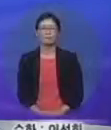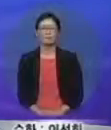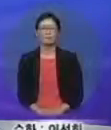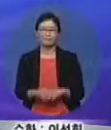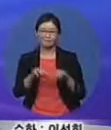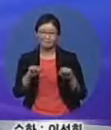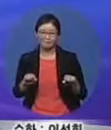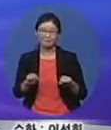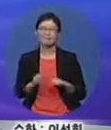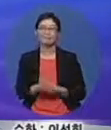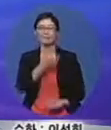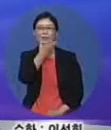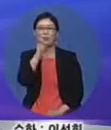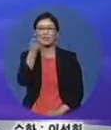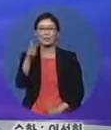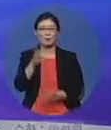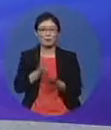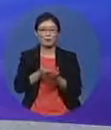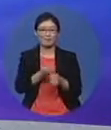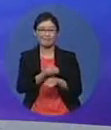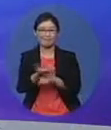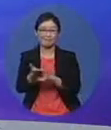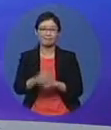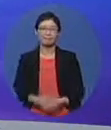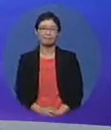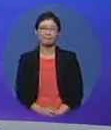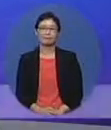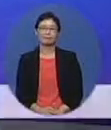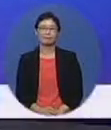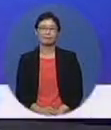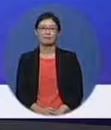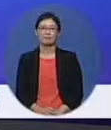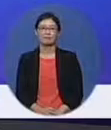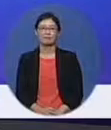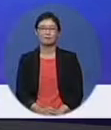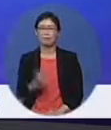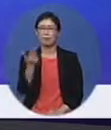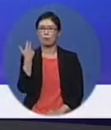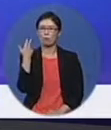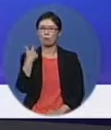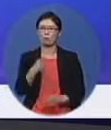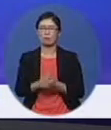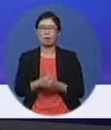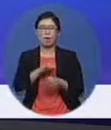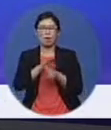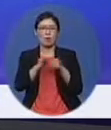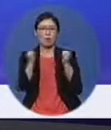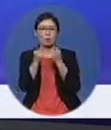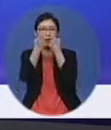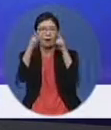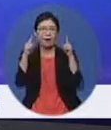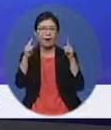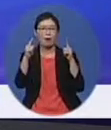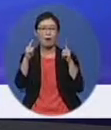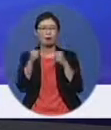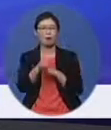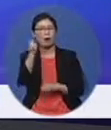시청자 여러분 안녕하십니까? 국제TV 뉴스입니다. 첫 소식입니다. 일주일 전이죠. 이 경북의 한 대학교